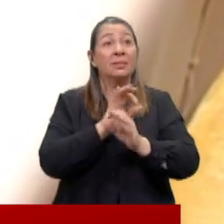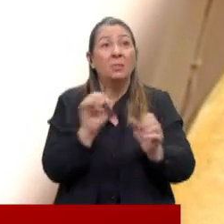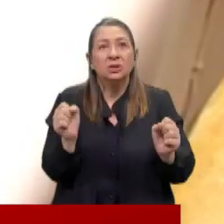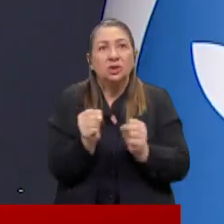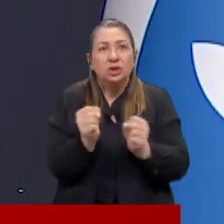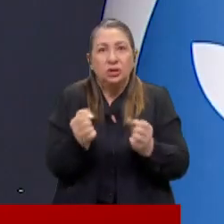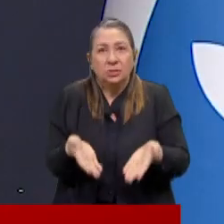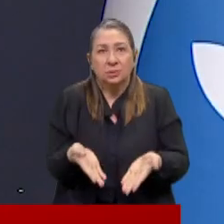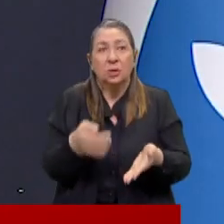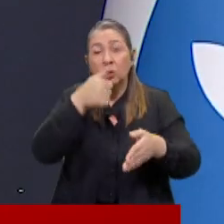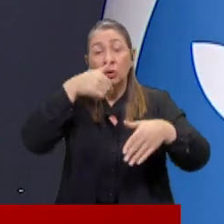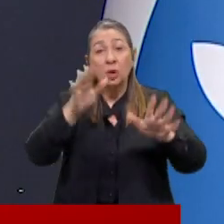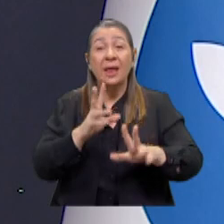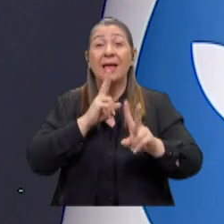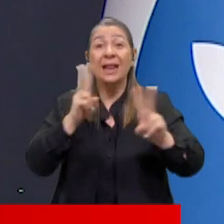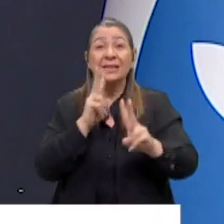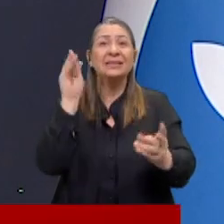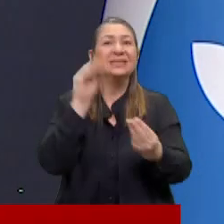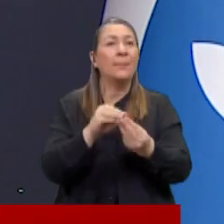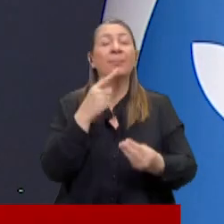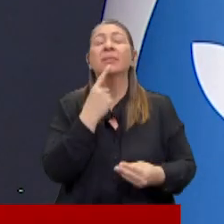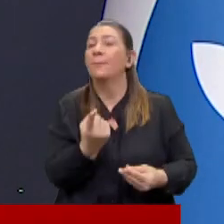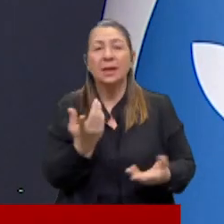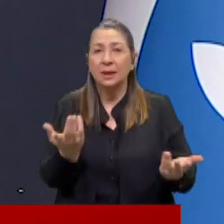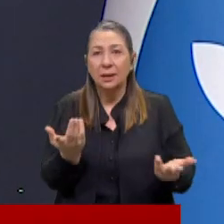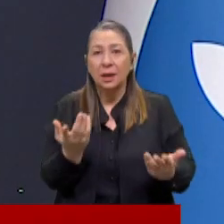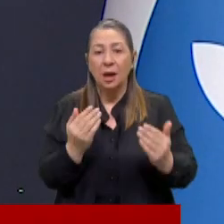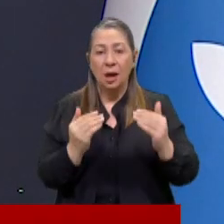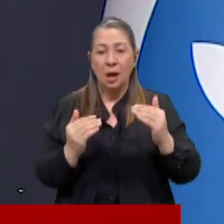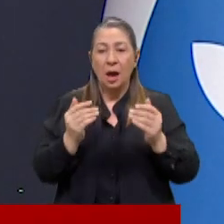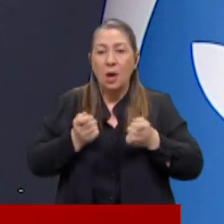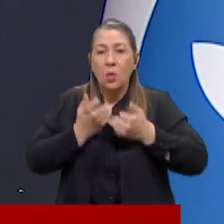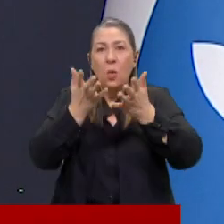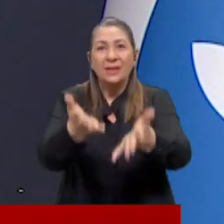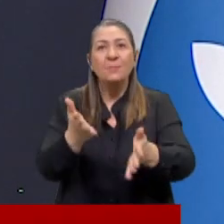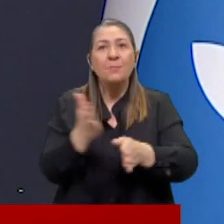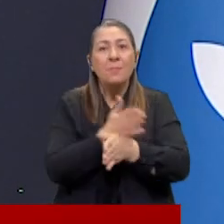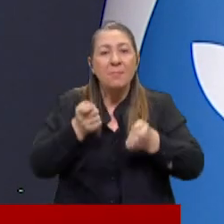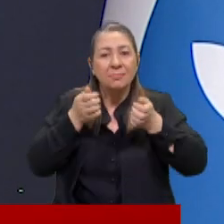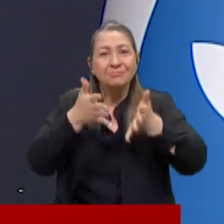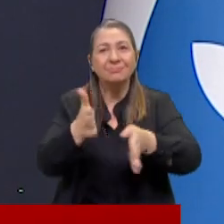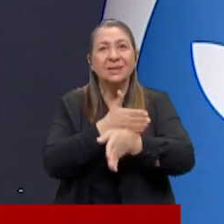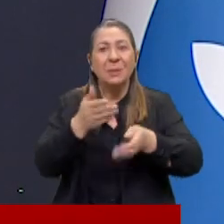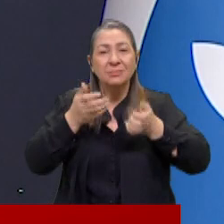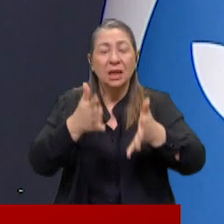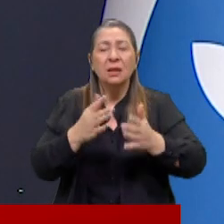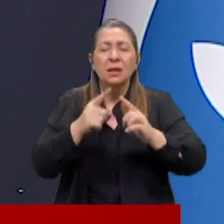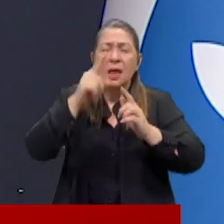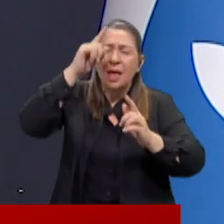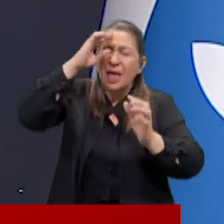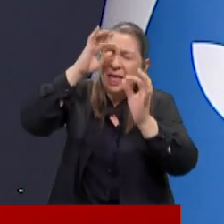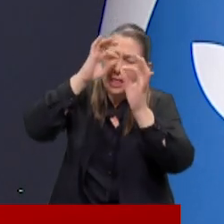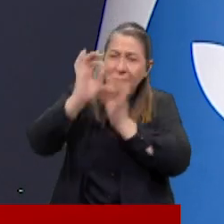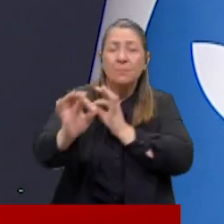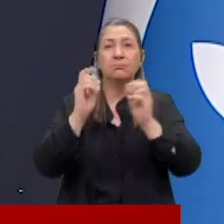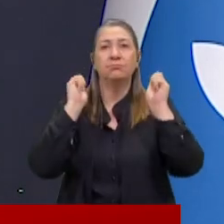kışın ortasında. Doğalgaza, elektriğe yapılan zam demek artan üretim maliyetleri nedeniyle tepeden tırnağa her